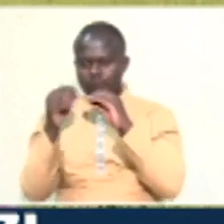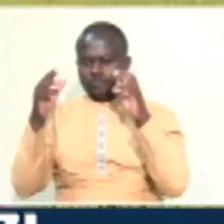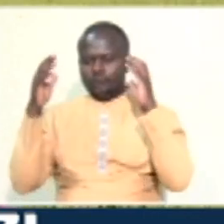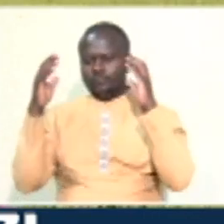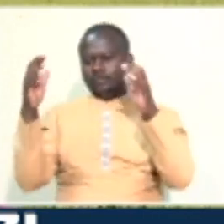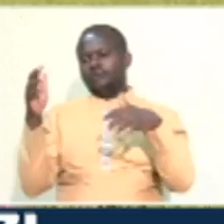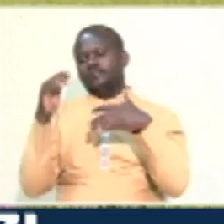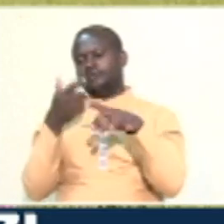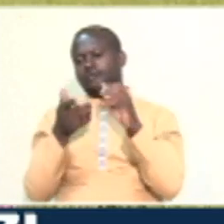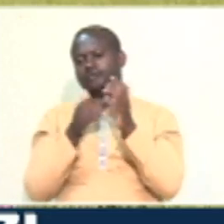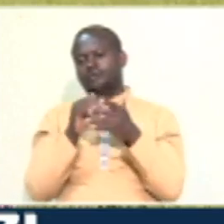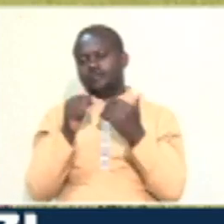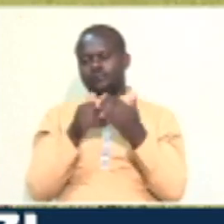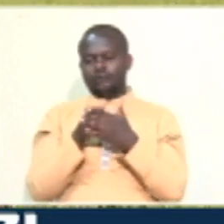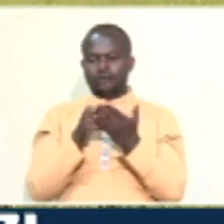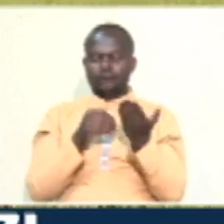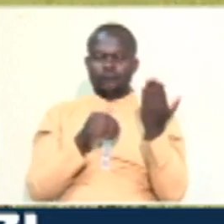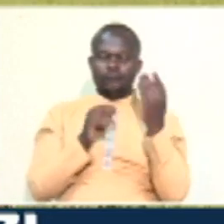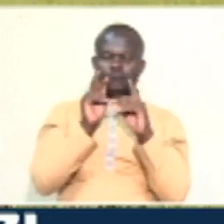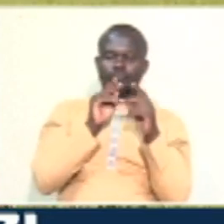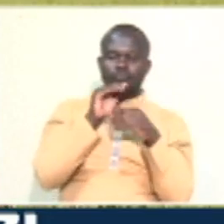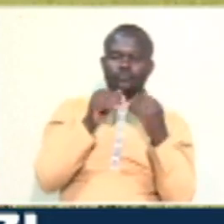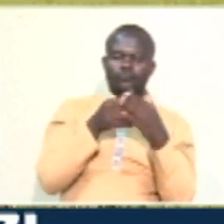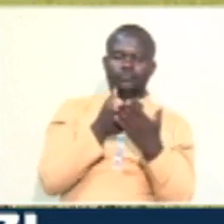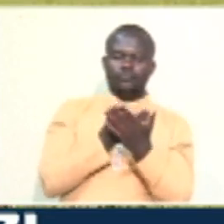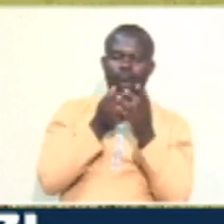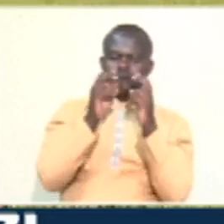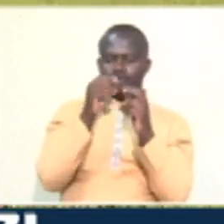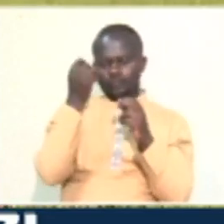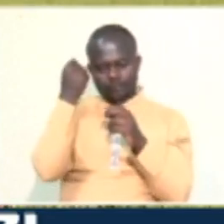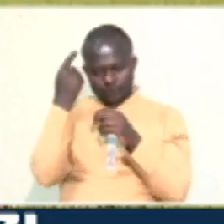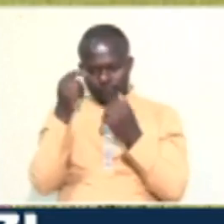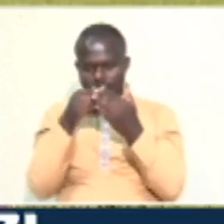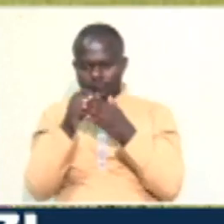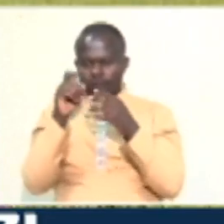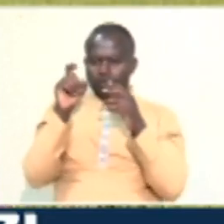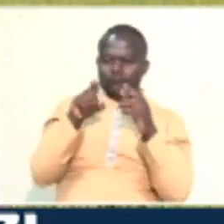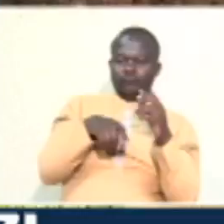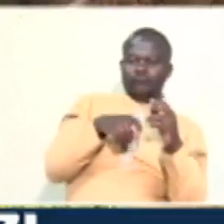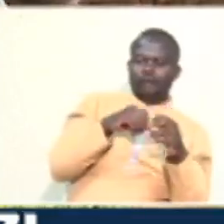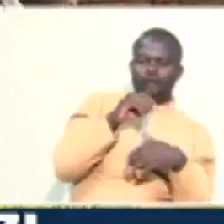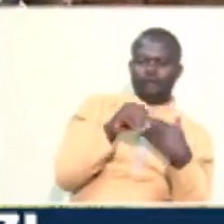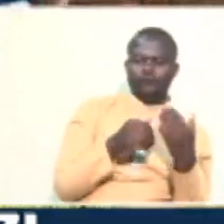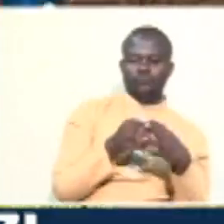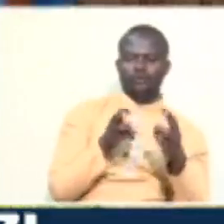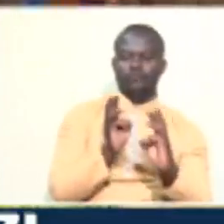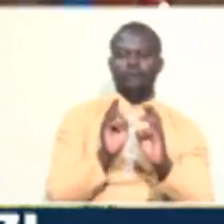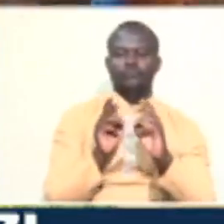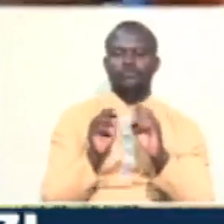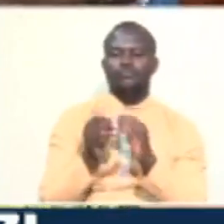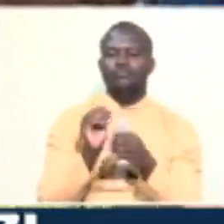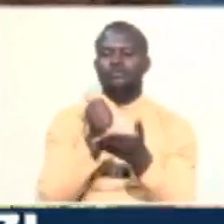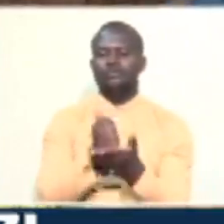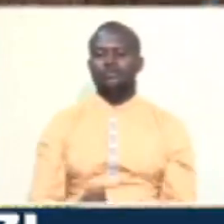nanone, ariko abaturage turabasaba ngo abagire icyo kintu cyo kumva ko bagomba guhinga kinyamwuga.